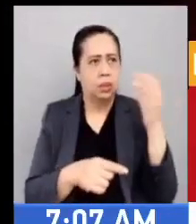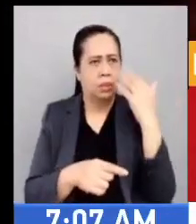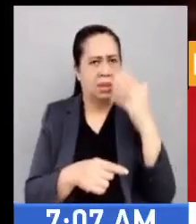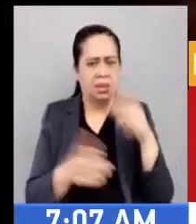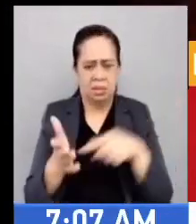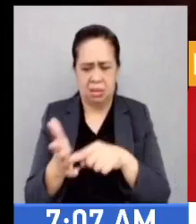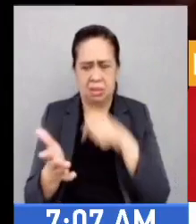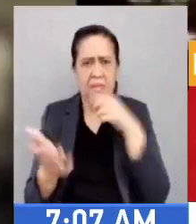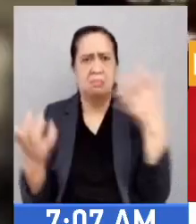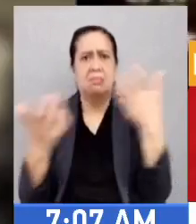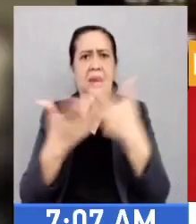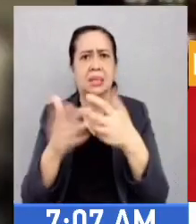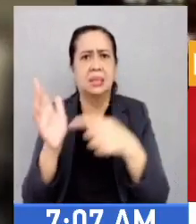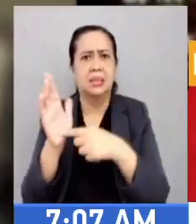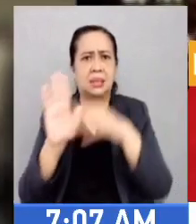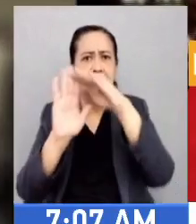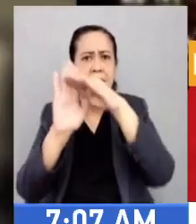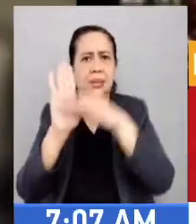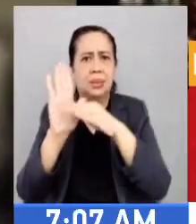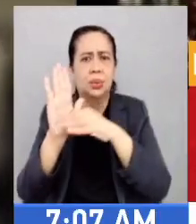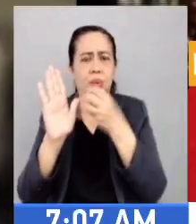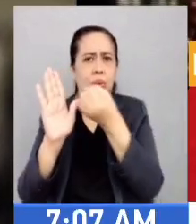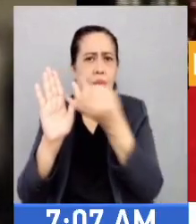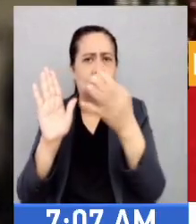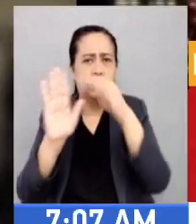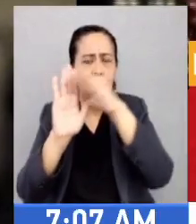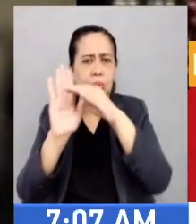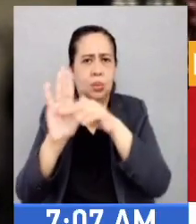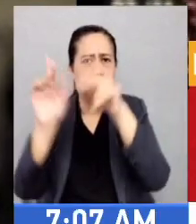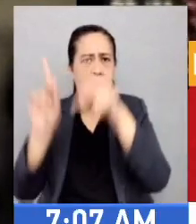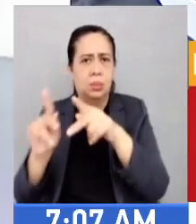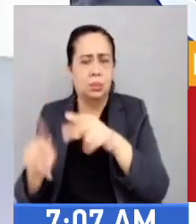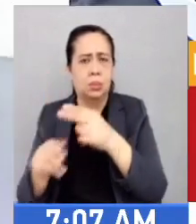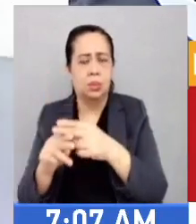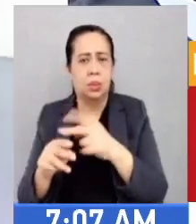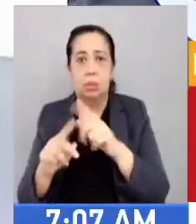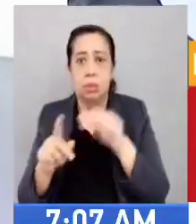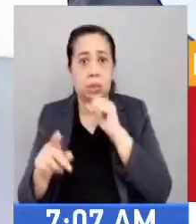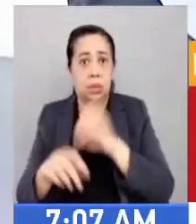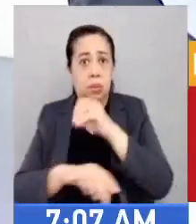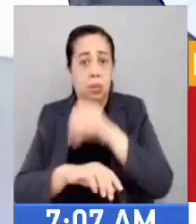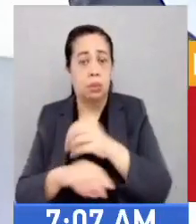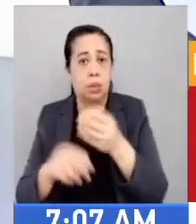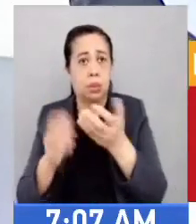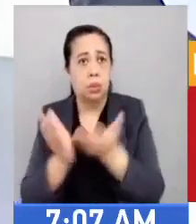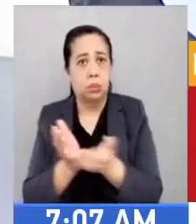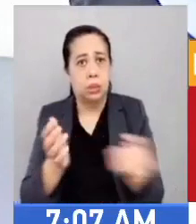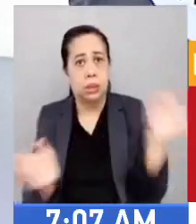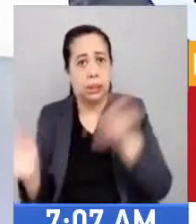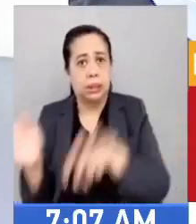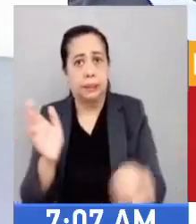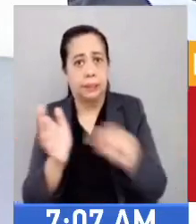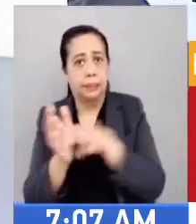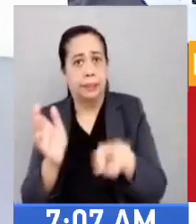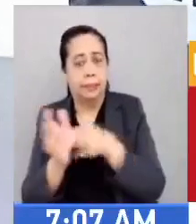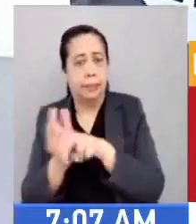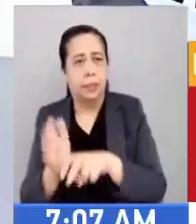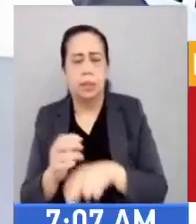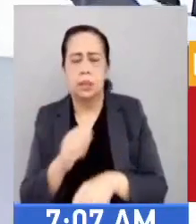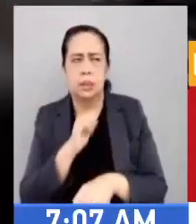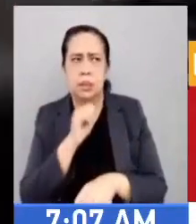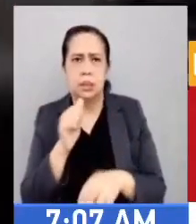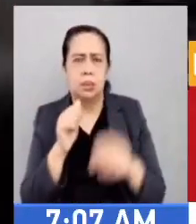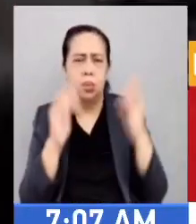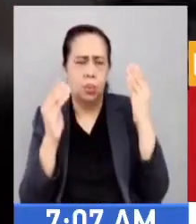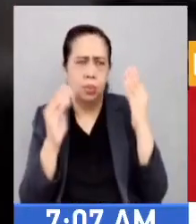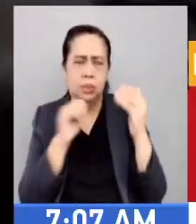nagpa-match po yung mga records po. Pero hindi naman siya overload? Hindi naman po. Okay. Hopefully hindi naman po. Yes